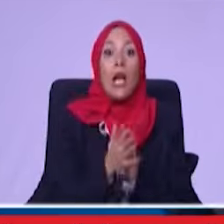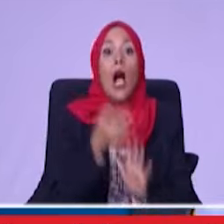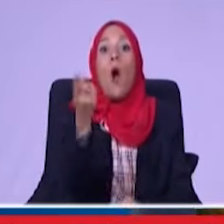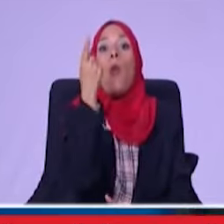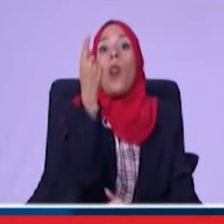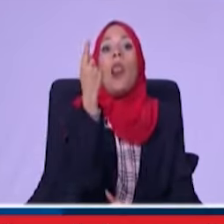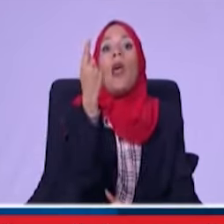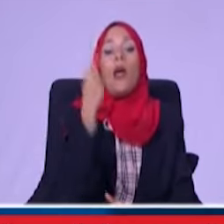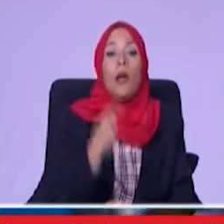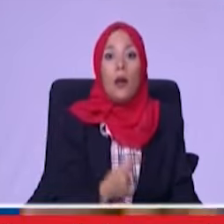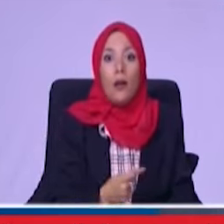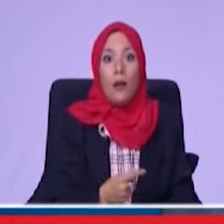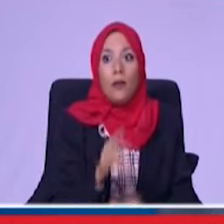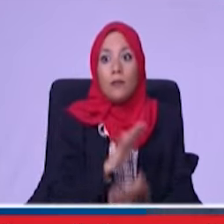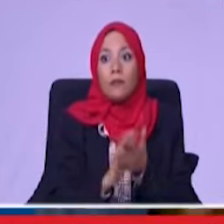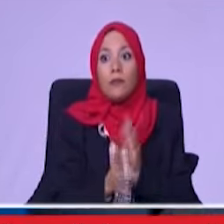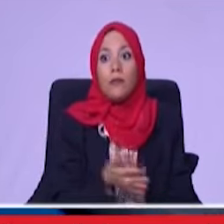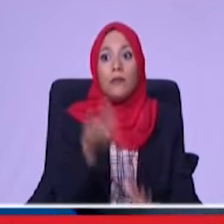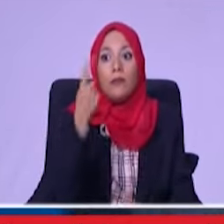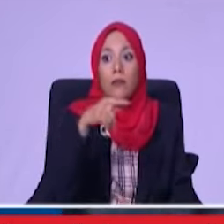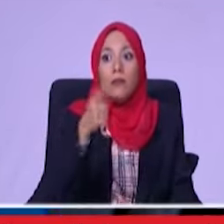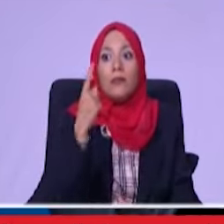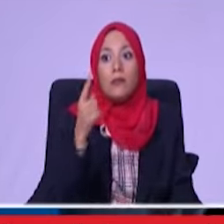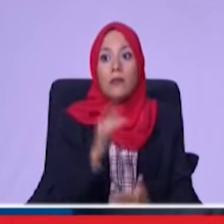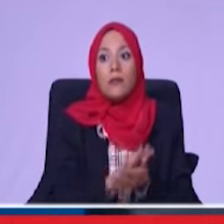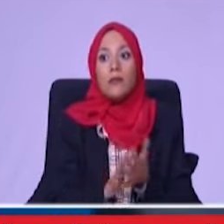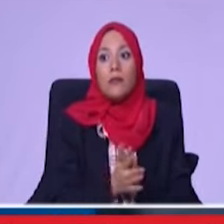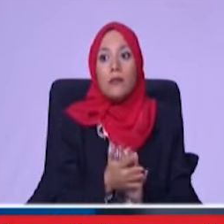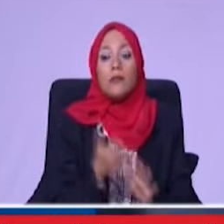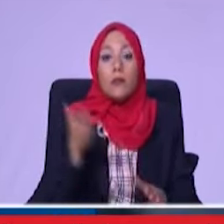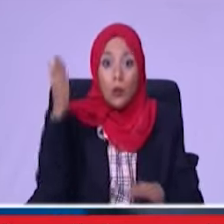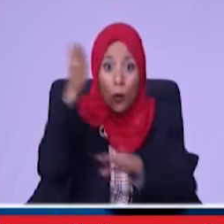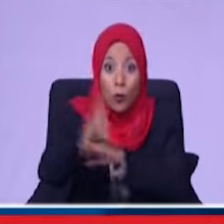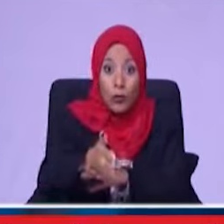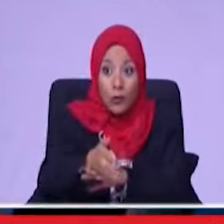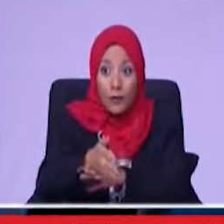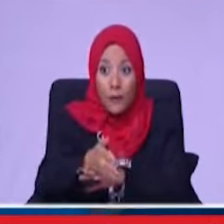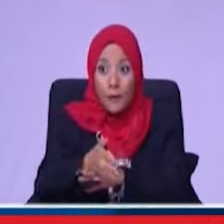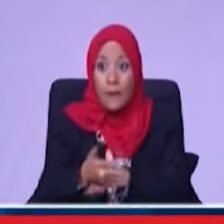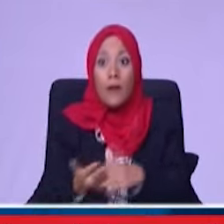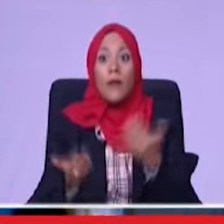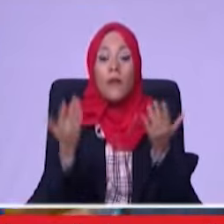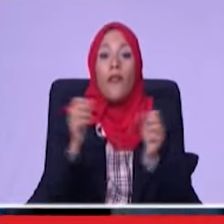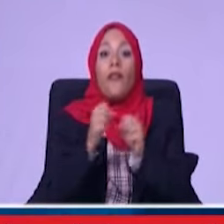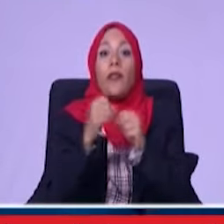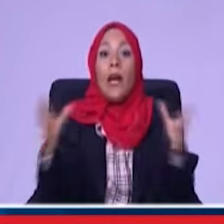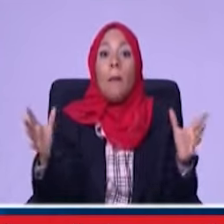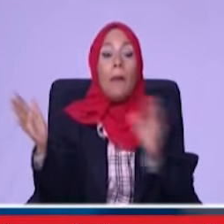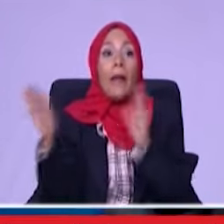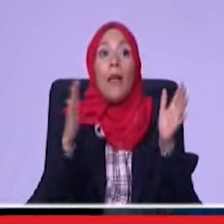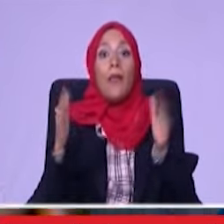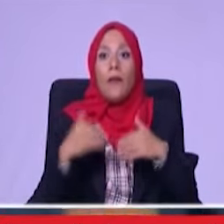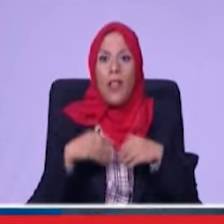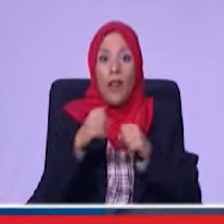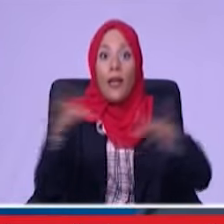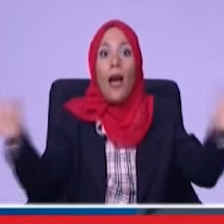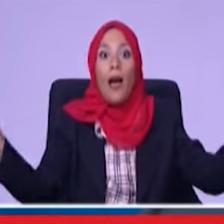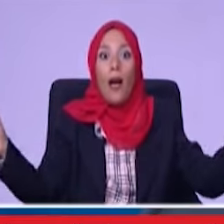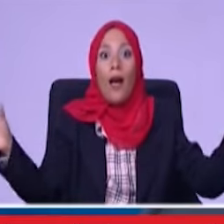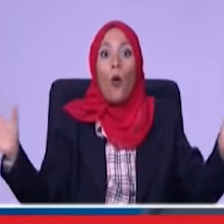الامم حتى تدخلها امه سيدنا النبي محمد صلى الله عليه وسلم. فيبقى شفع لنا في ان ابواب الجنه تتفتح لنا. افتح